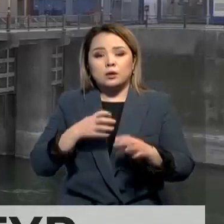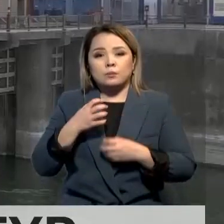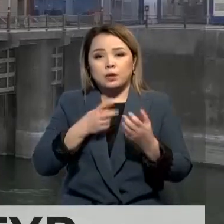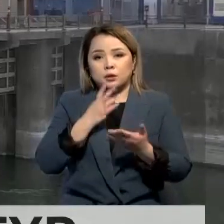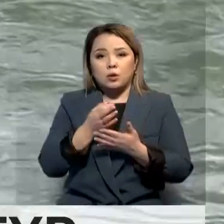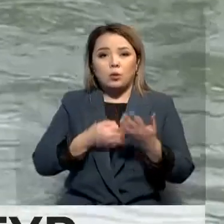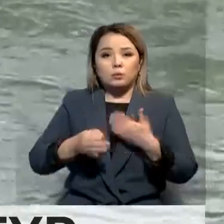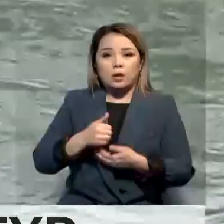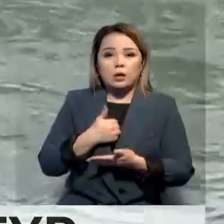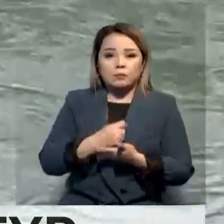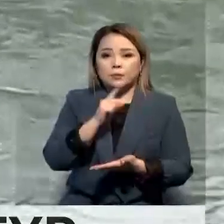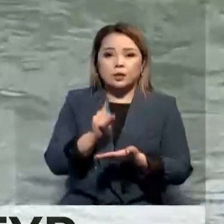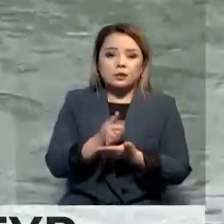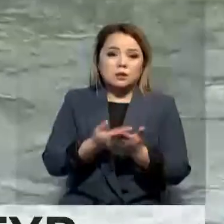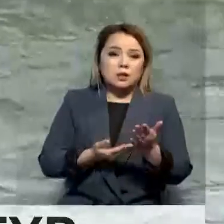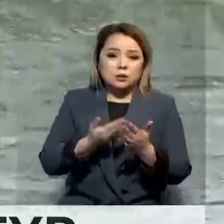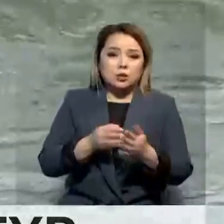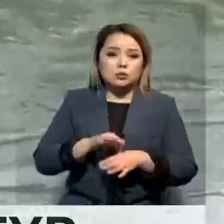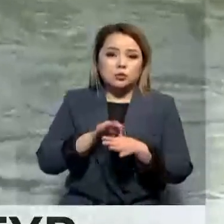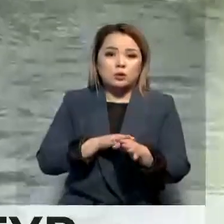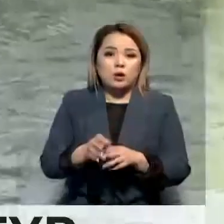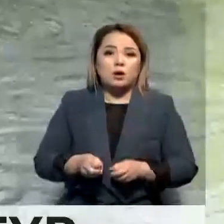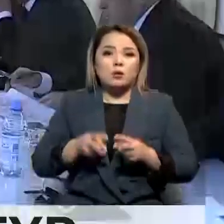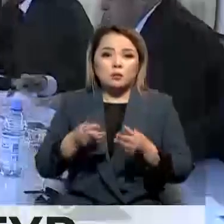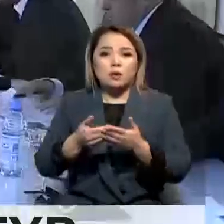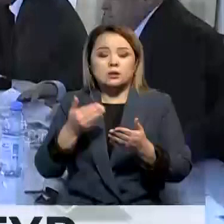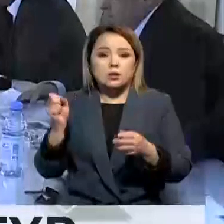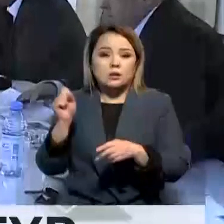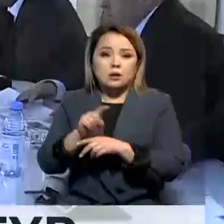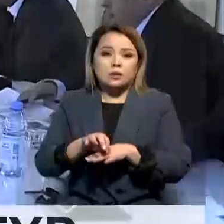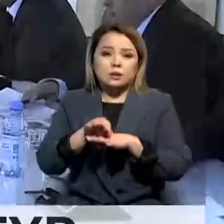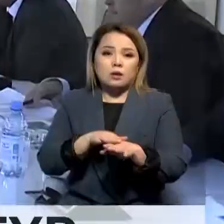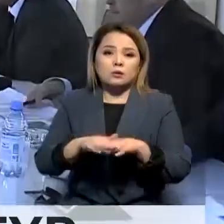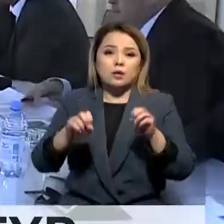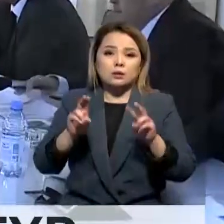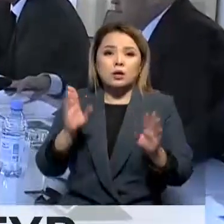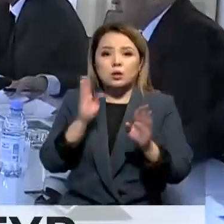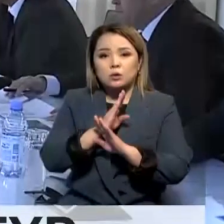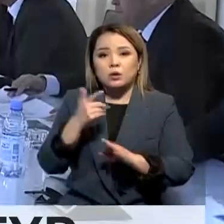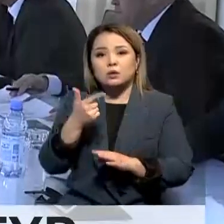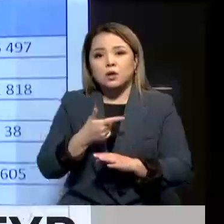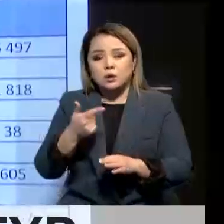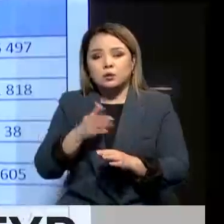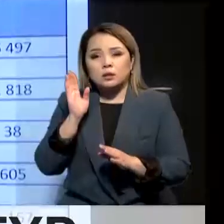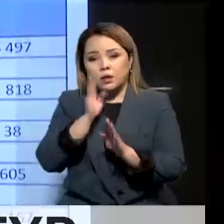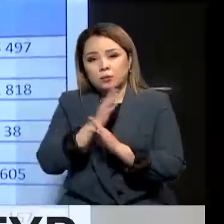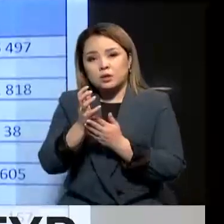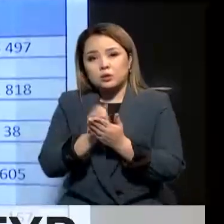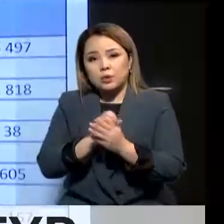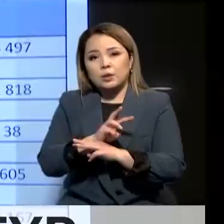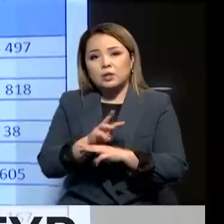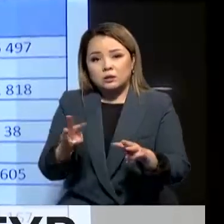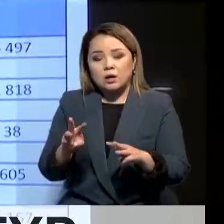алаңдайды. Облыс әкімі тиісті сараптау жүргізіп, қауіптің алдын алуды тапсырды. Мамандар экология, геология және табиғи ресурстар